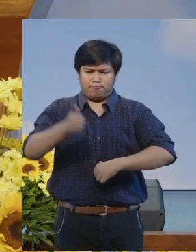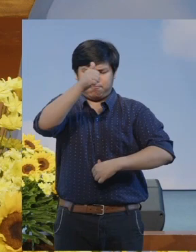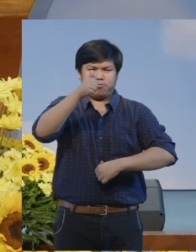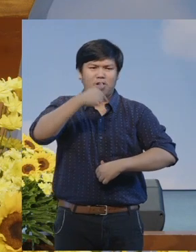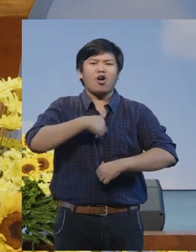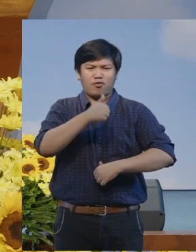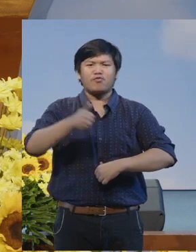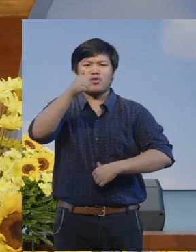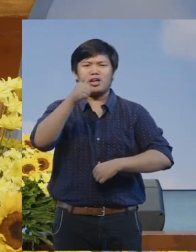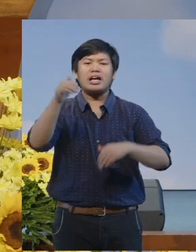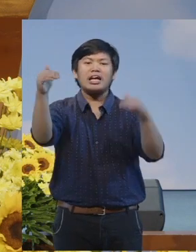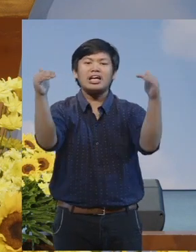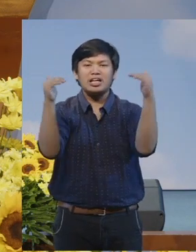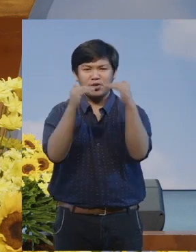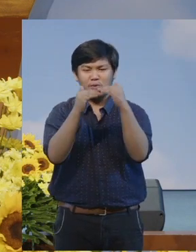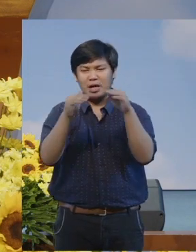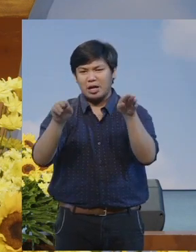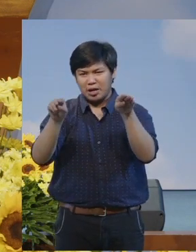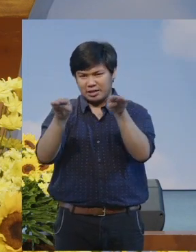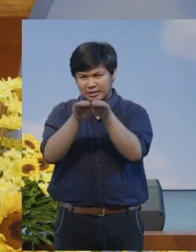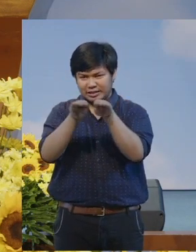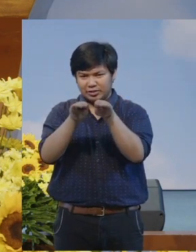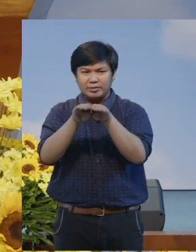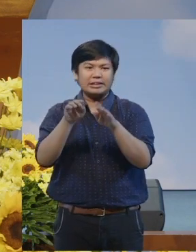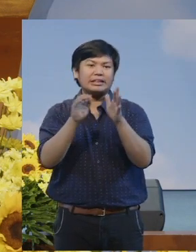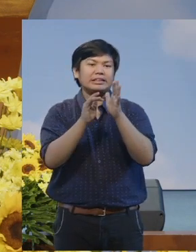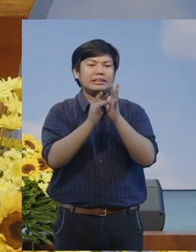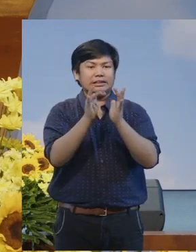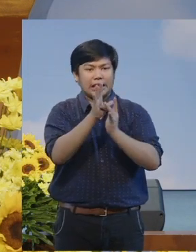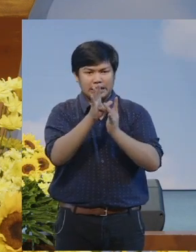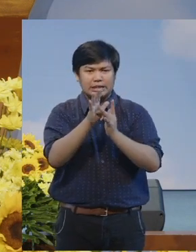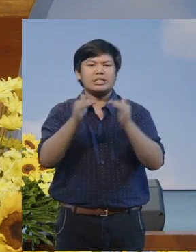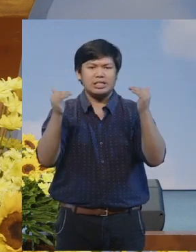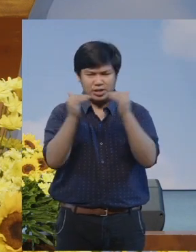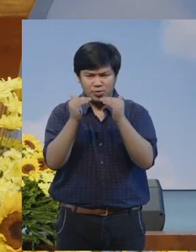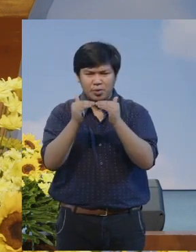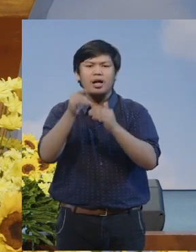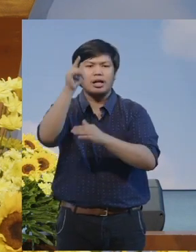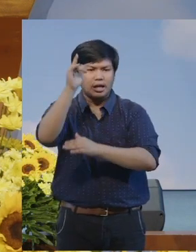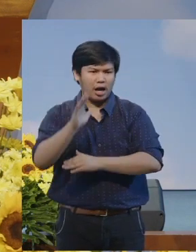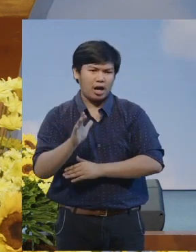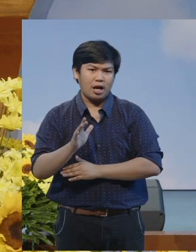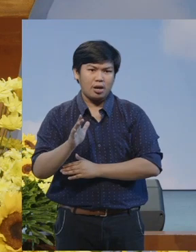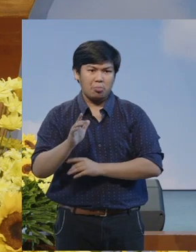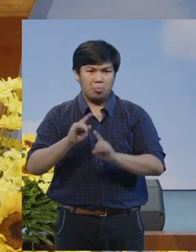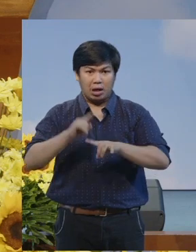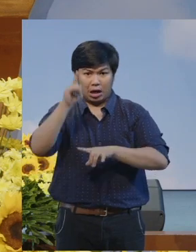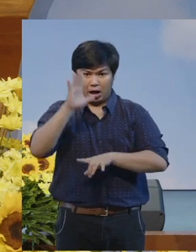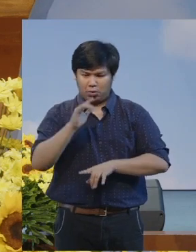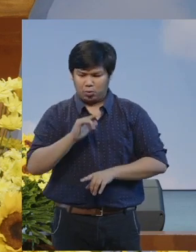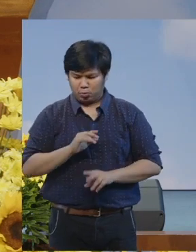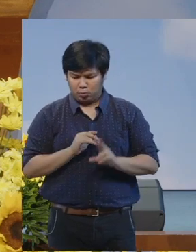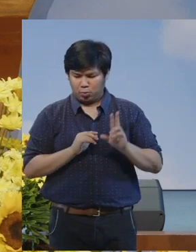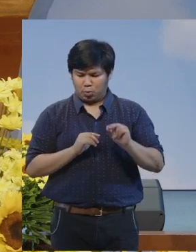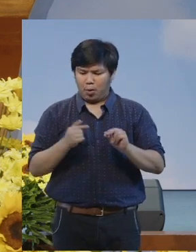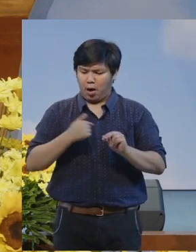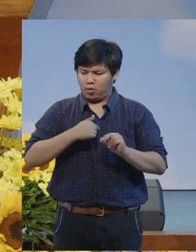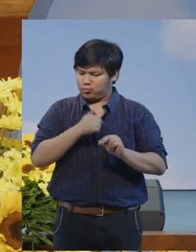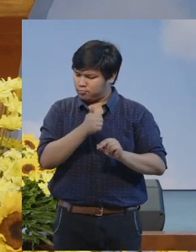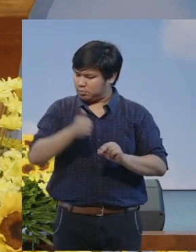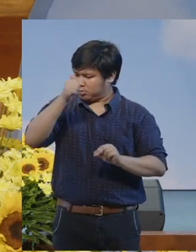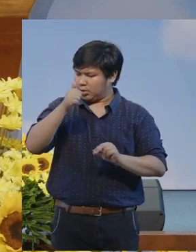niyang maging katulad ng kataas-taasang Diyos. Dahil dito, pinalaya siya ng Diyos sa